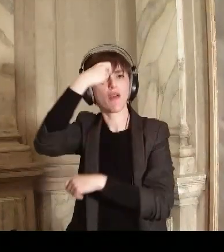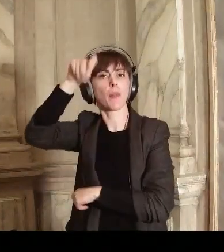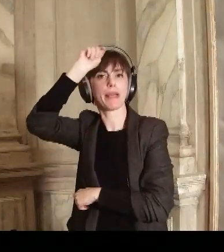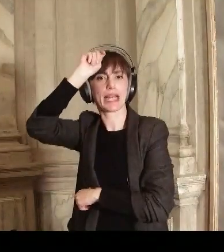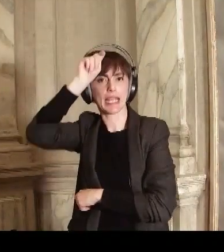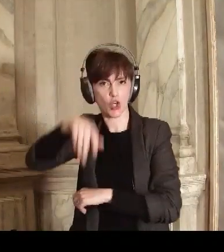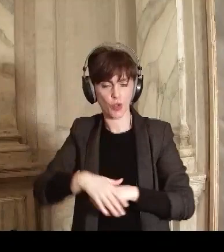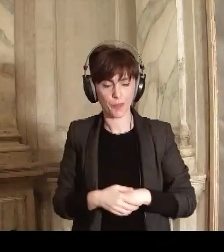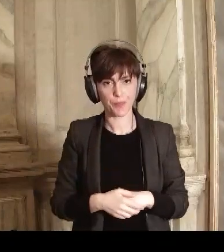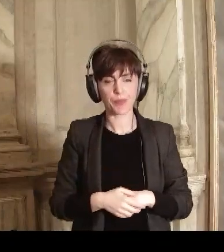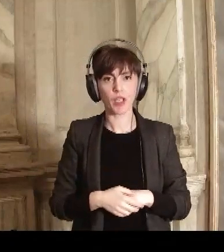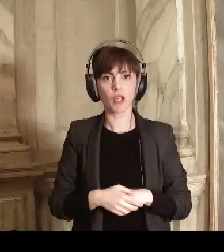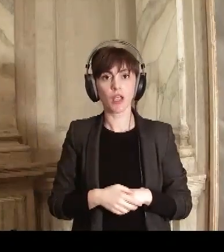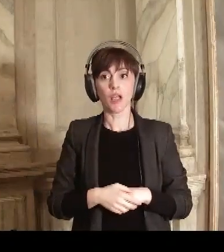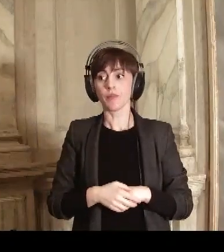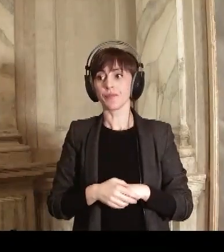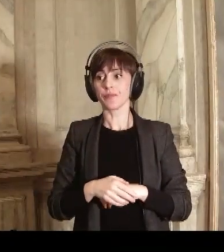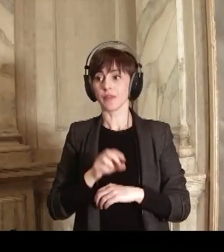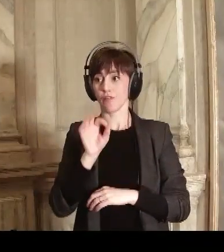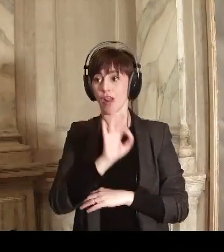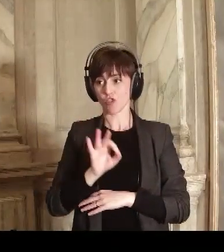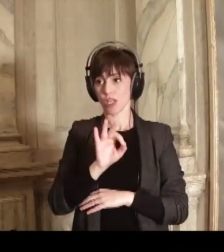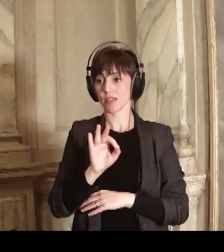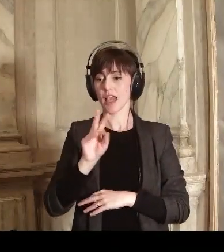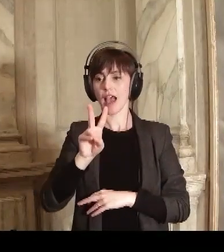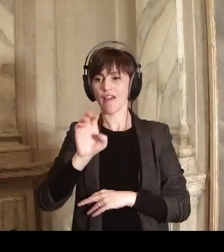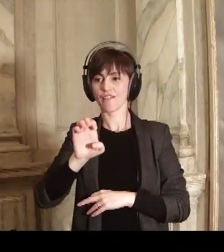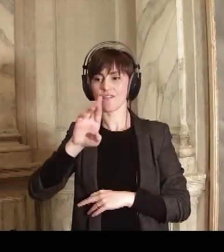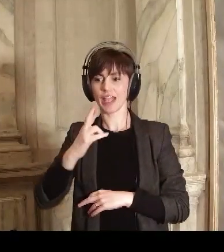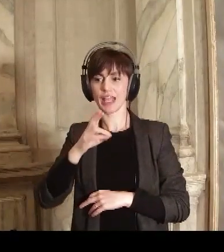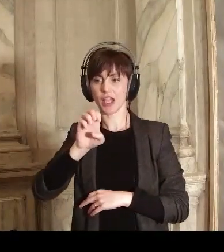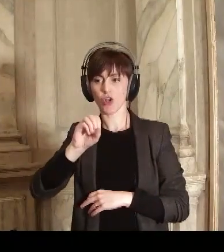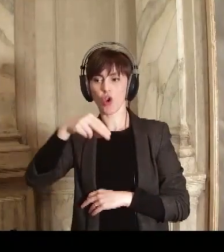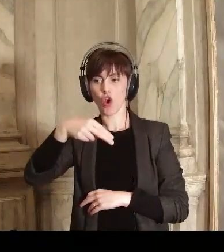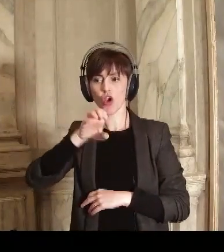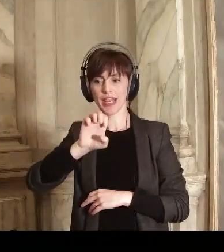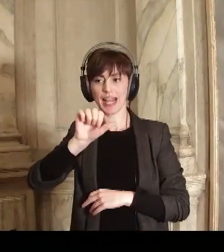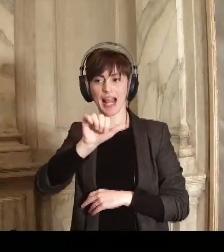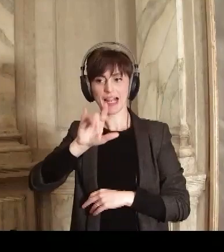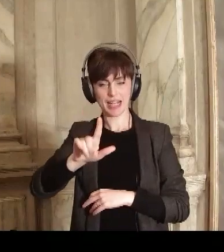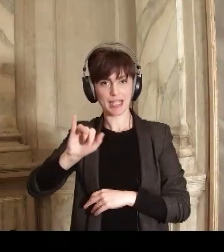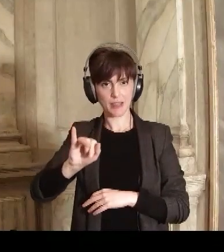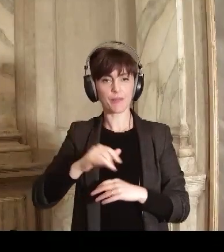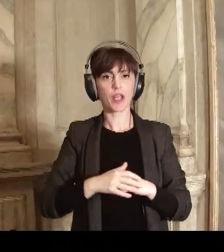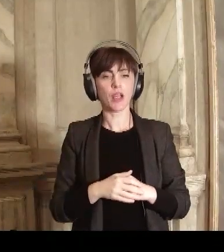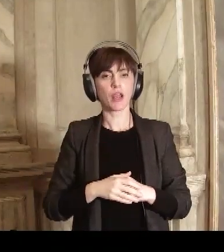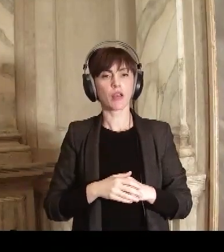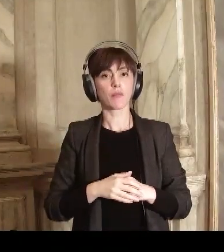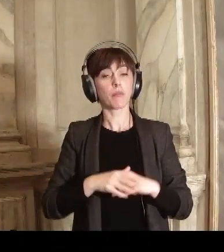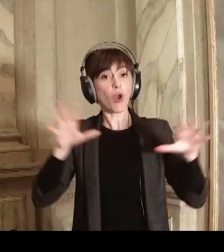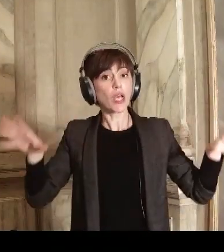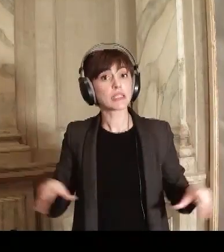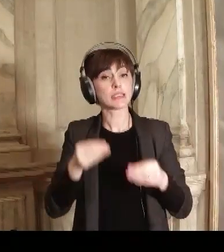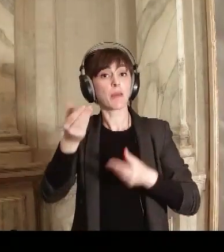di un grande nuovo affresco sonoro, Songs and Voices, commissionato dalla Biennale Musica con il Ministero della